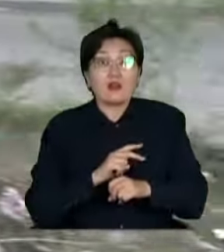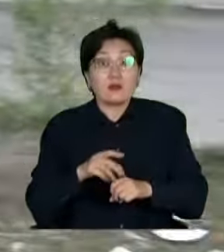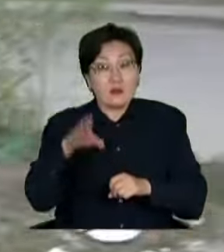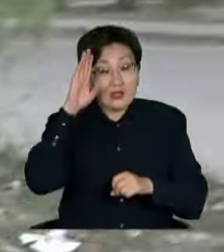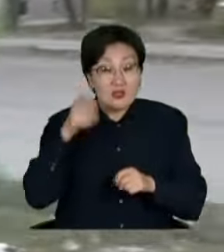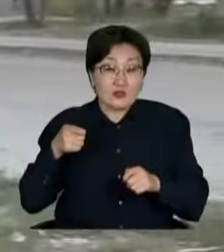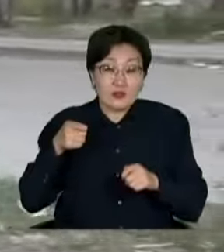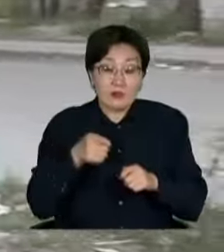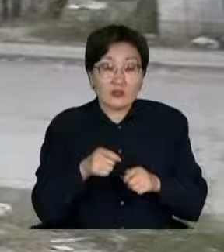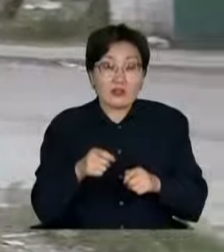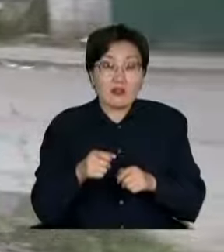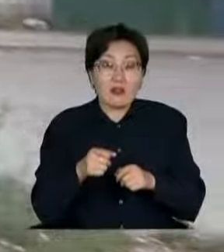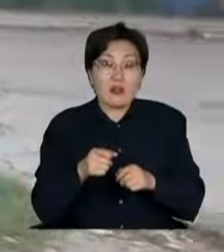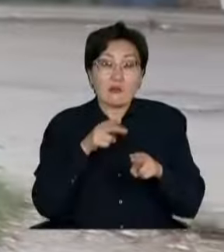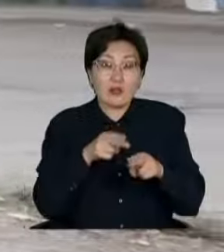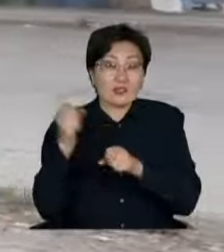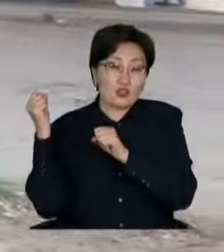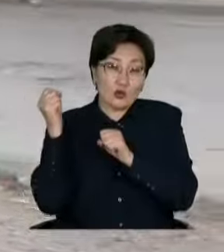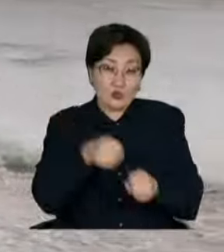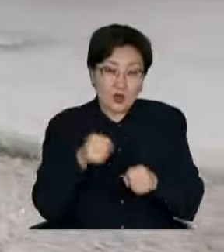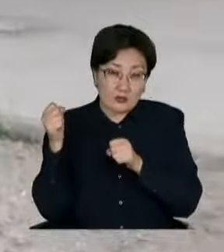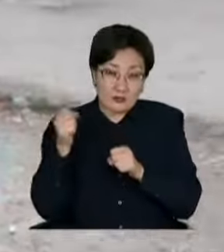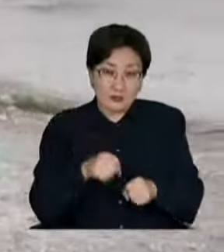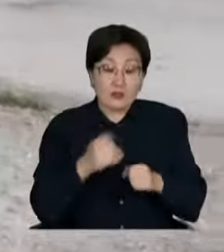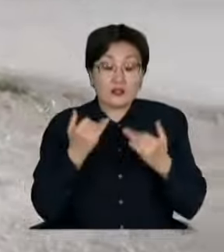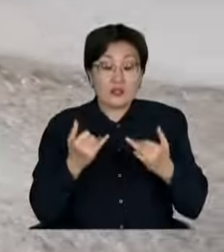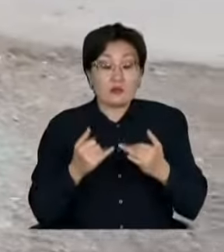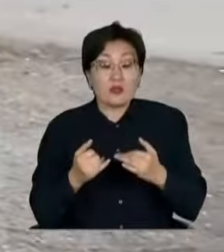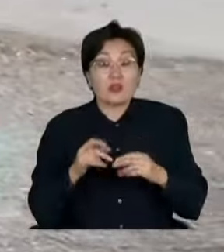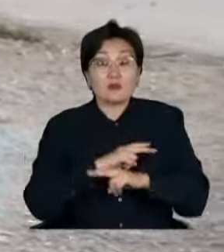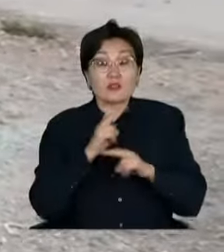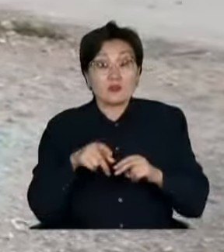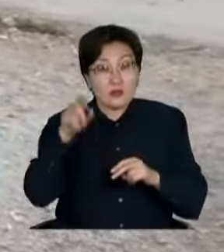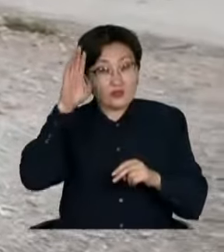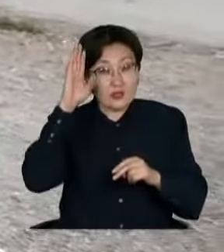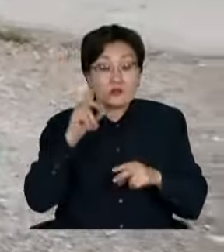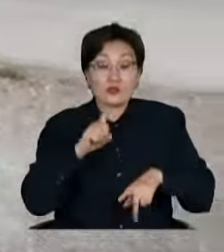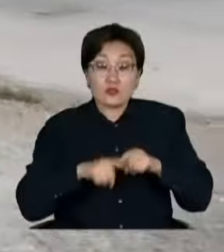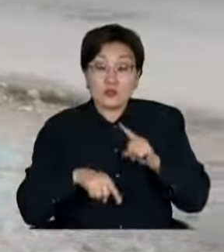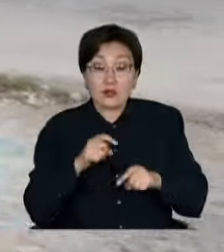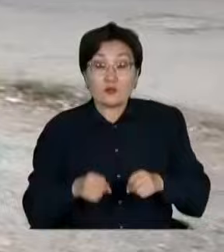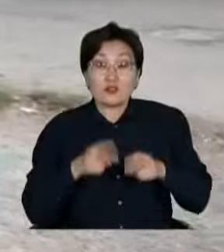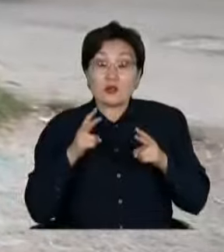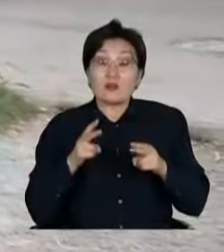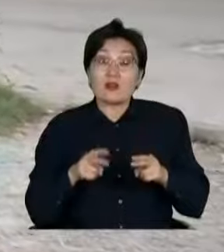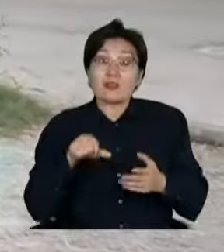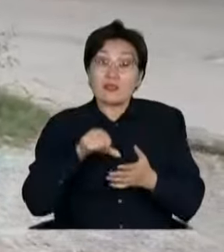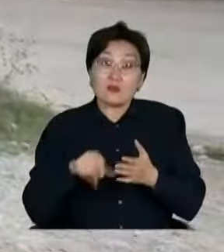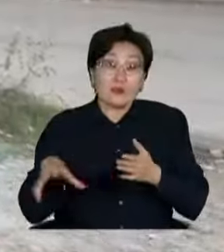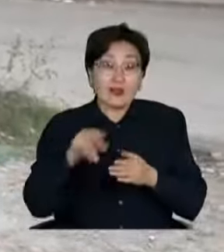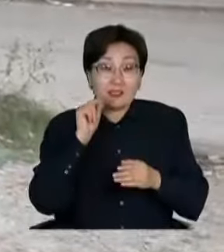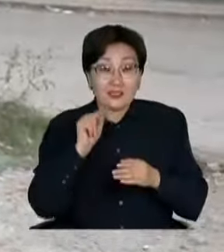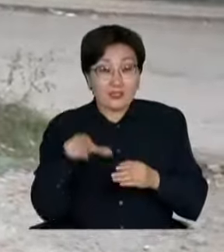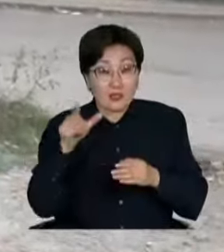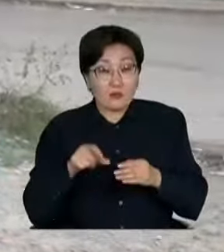пышақ сұғып, мылтықтың сабымен аяусыз сабаған көрінеді. Енді келмеске кеткен азаматтың туыстары қылмысқа қатысты барлық адамдарды ұстап,